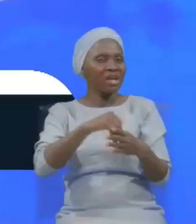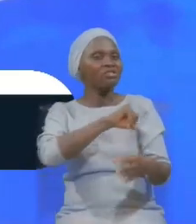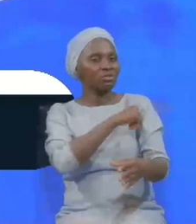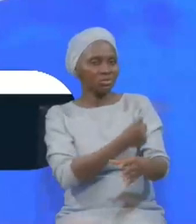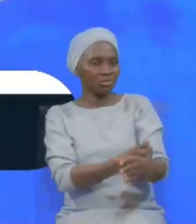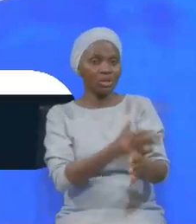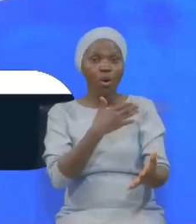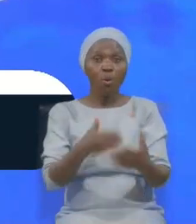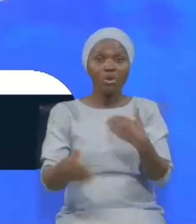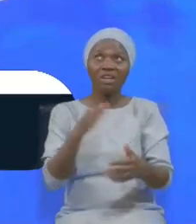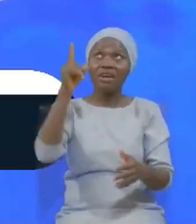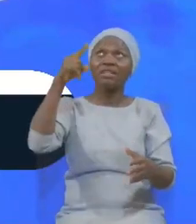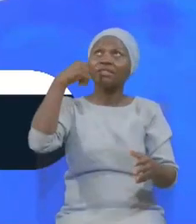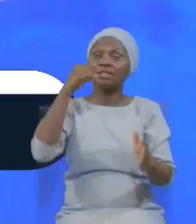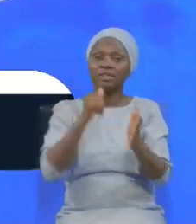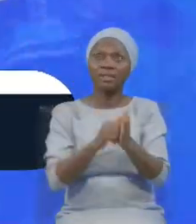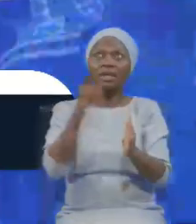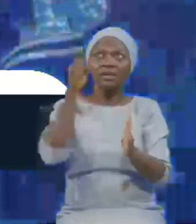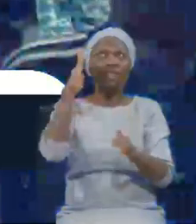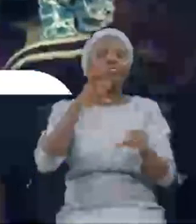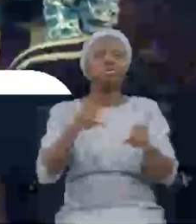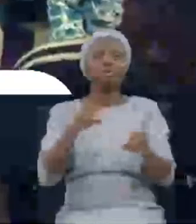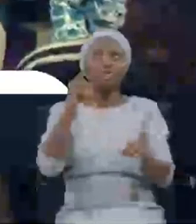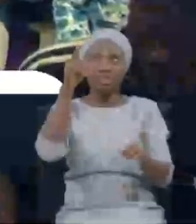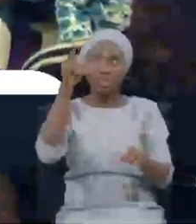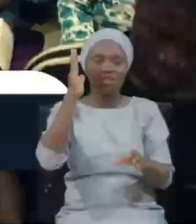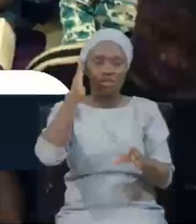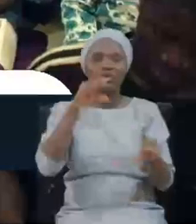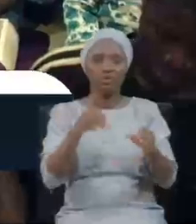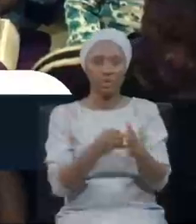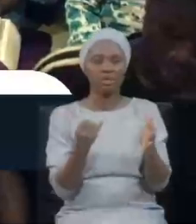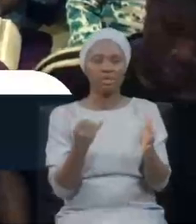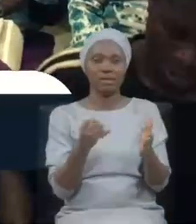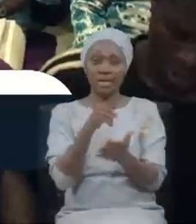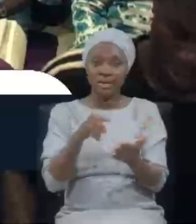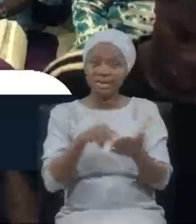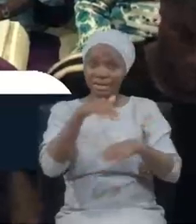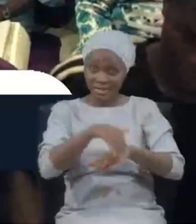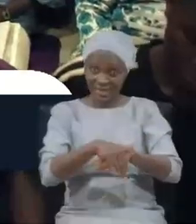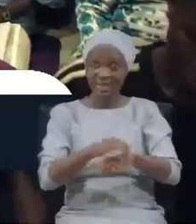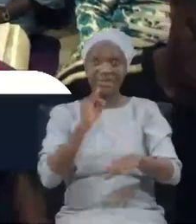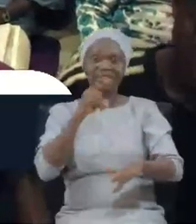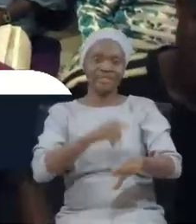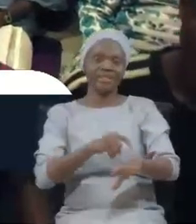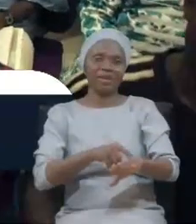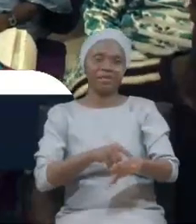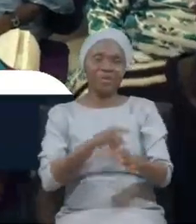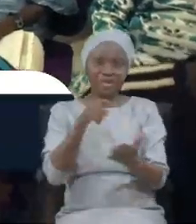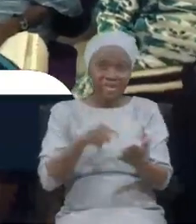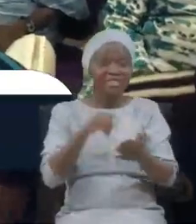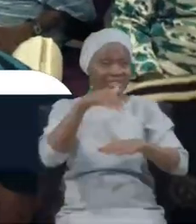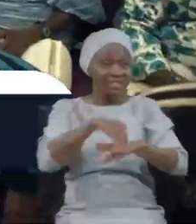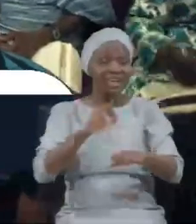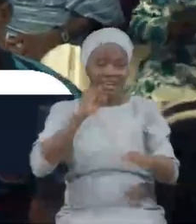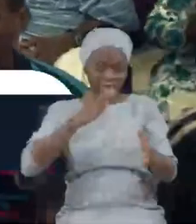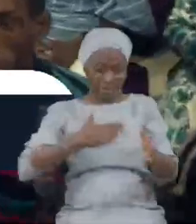autorité. Tout ce qu'il a dit, il le fera. Et ce soir, c'est la soirée là pour vous. Ce soir, c'est ma